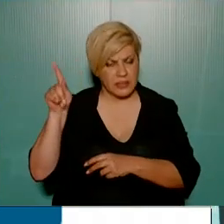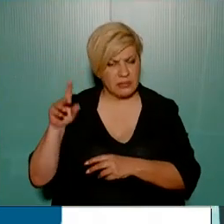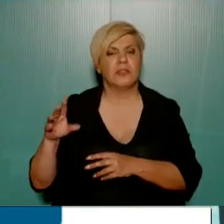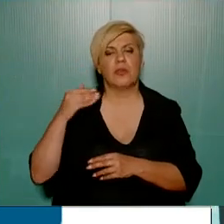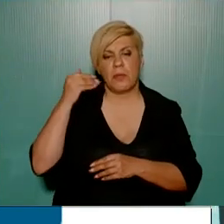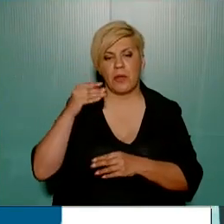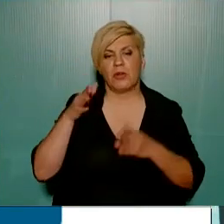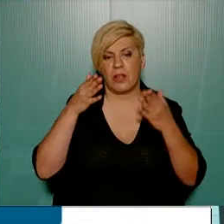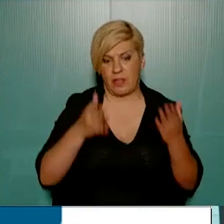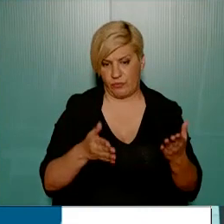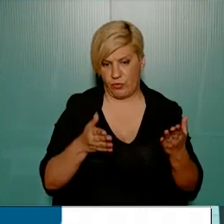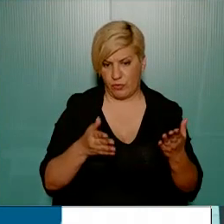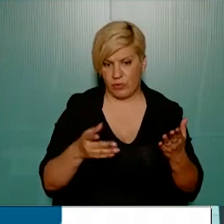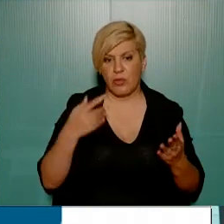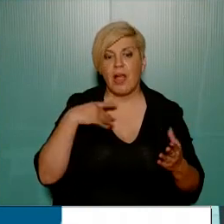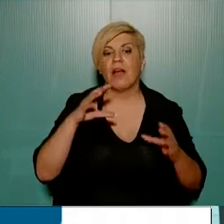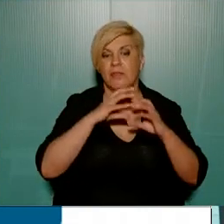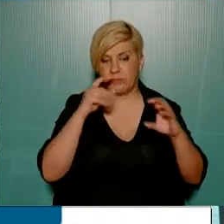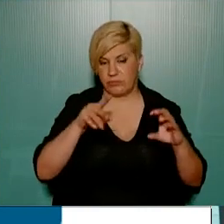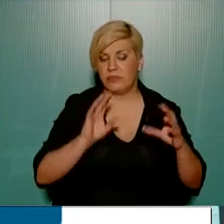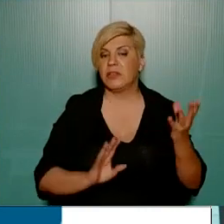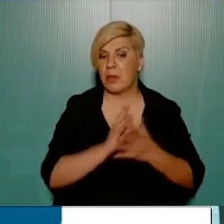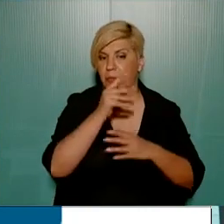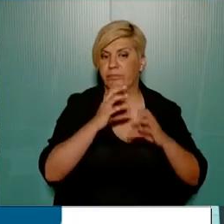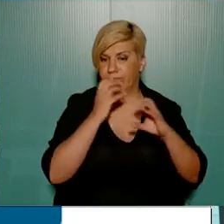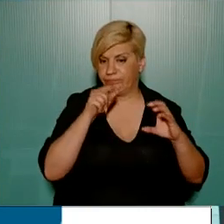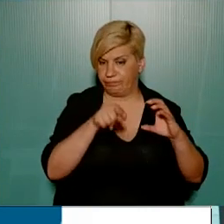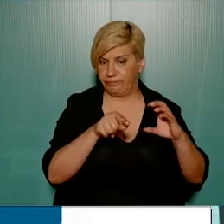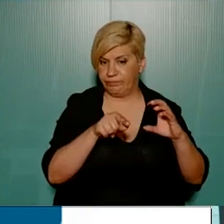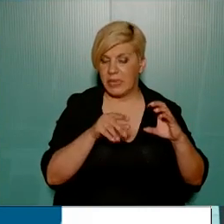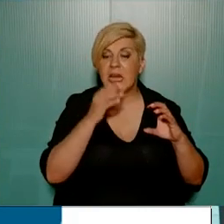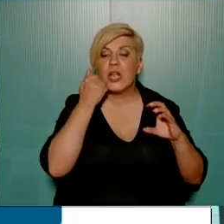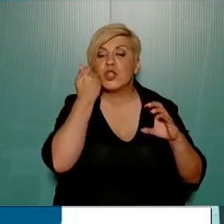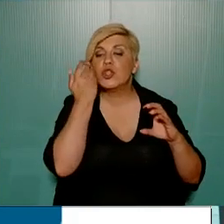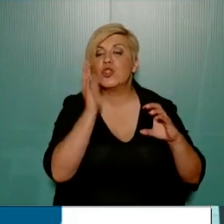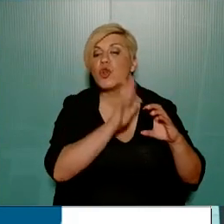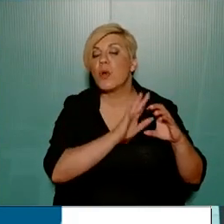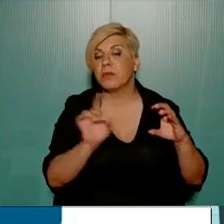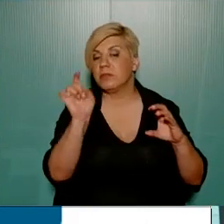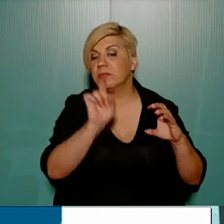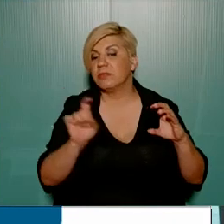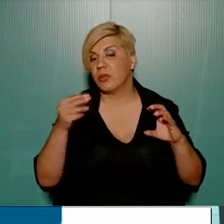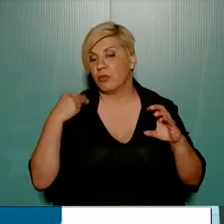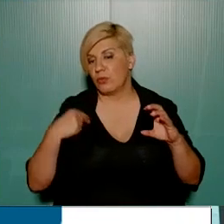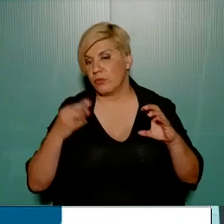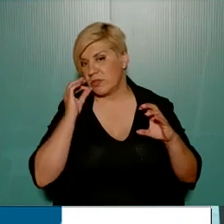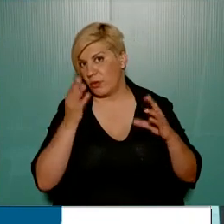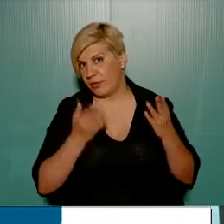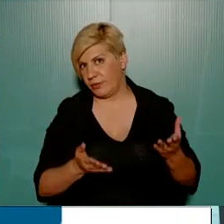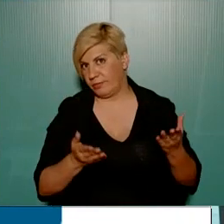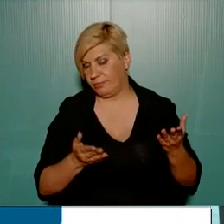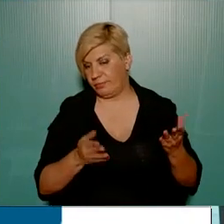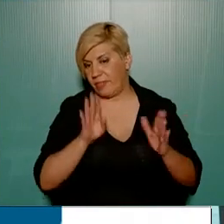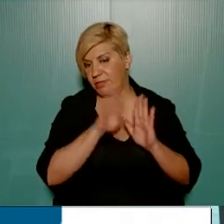αυτό. Σήμερα είναι στο αμαξοστάσιο του ντεπό και είναι μια ντροπή για το Δήμο Θεσσαλονίκης.